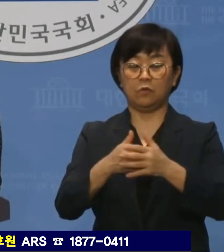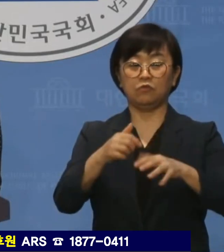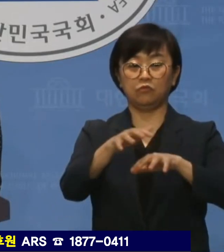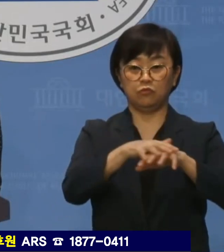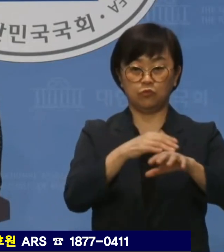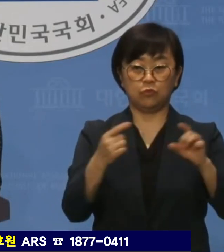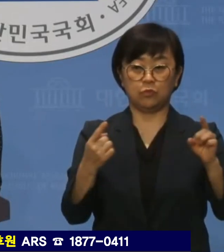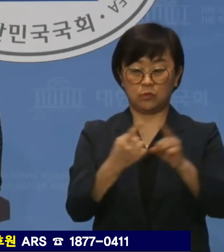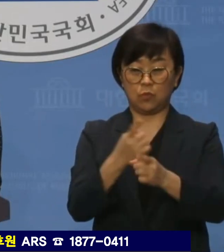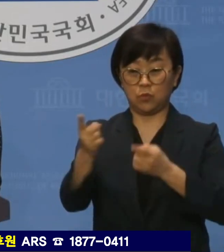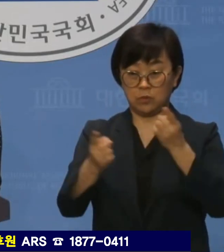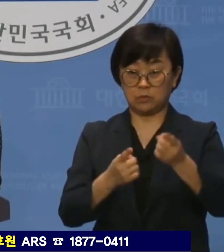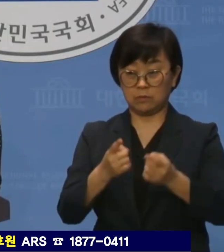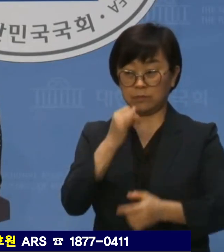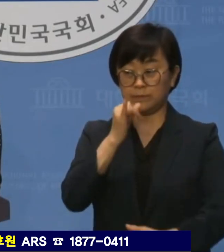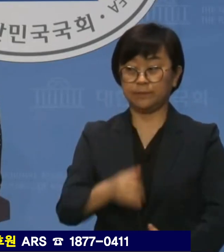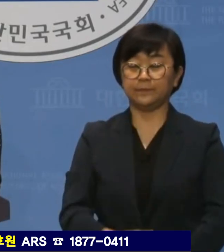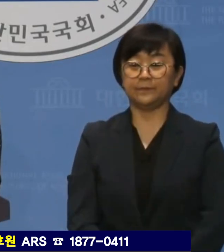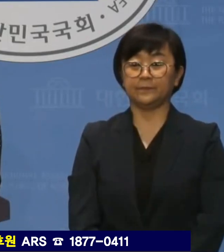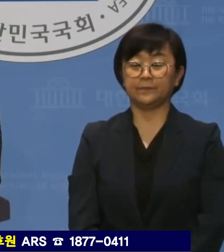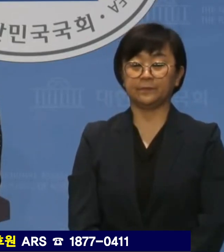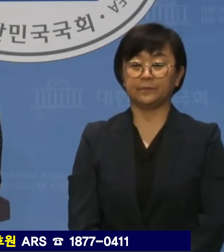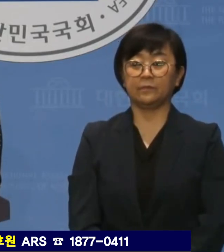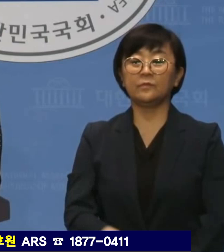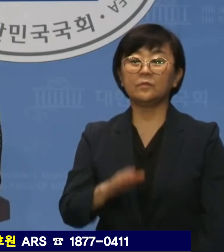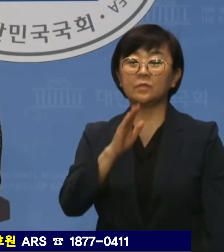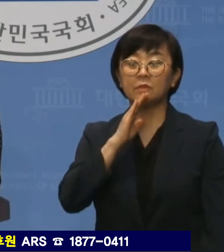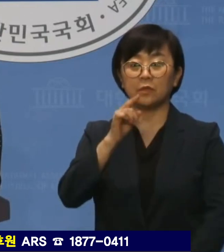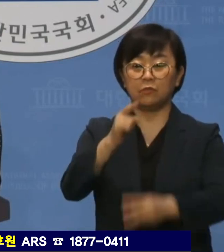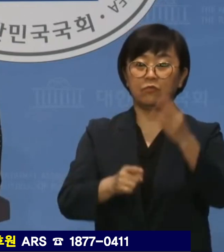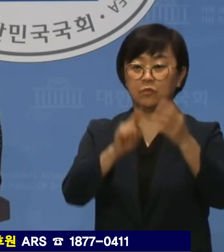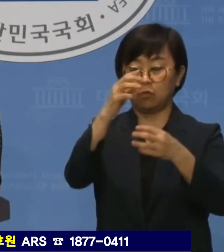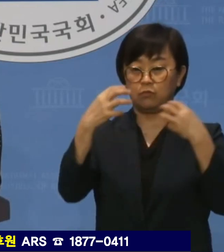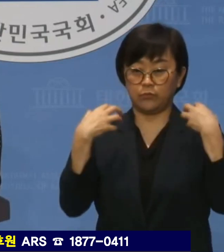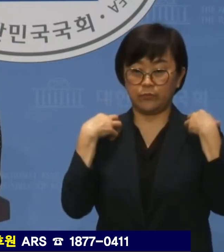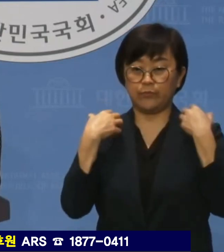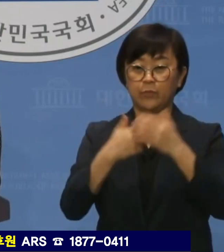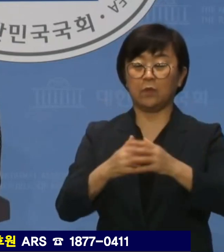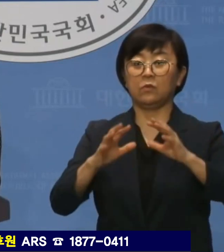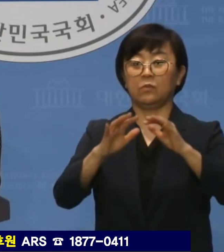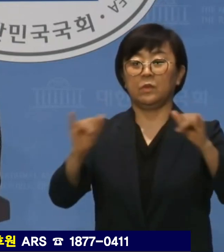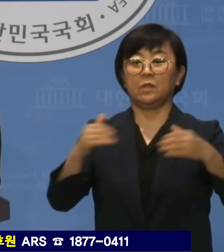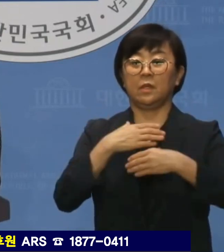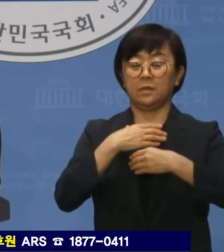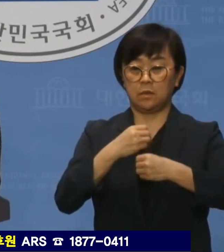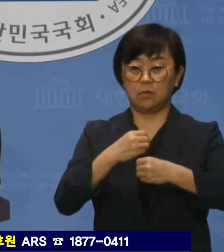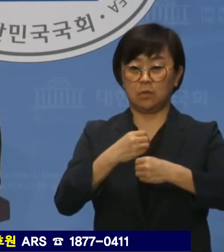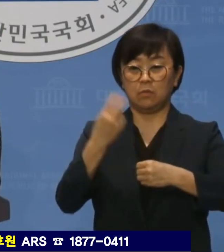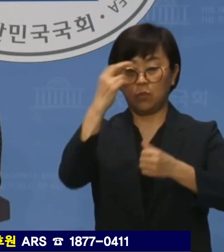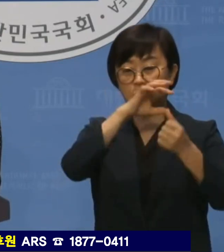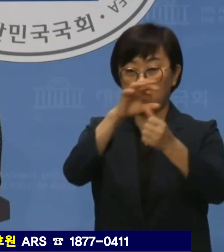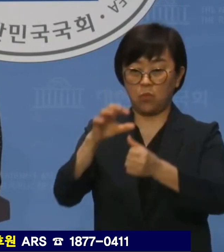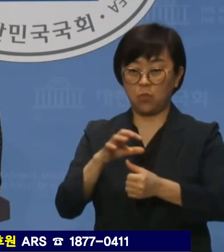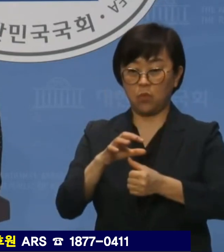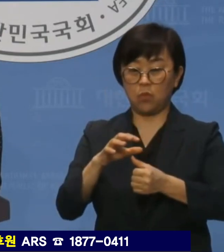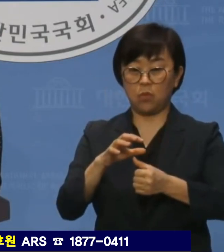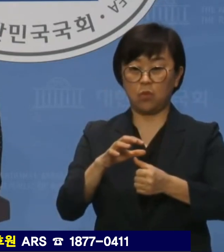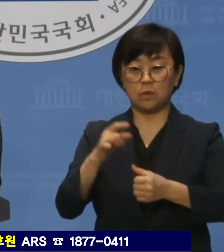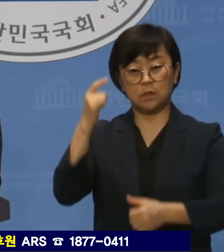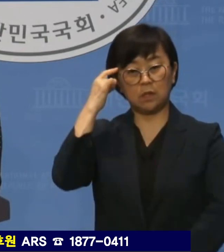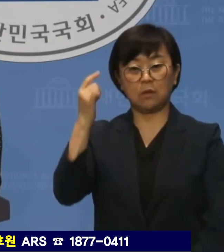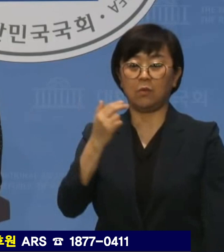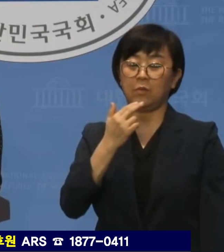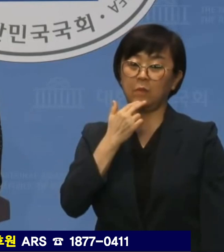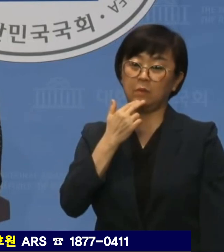구조조정 대상입니까? 정녕 윤석열 정부에게 국민 안전과 보호는 안중에도